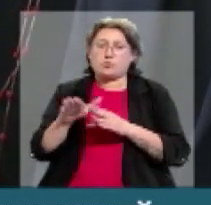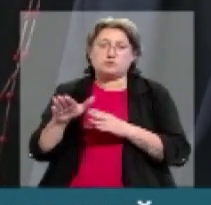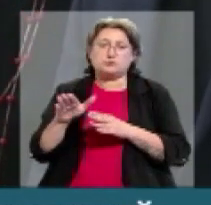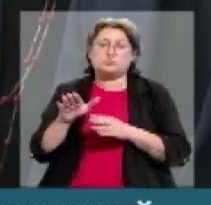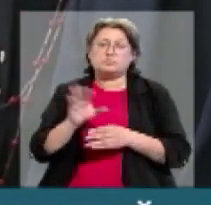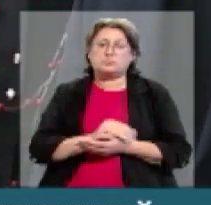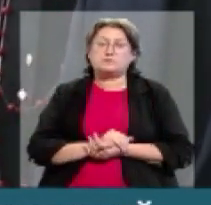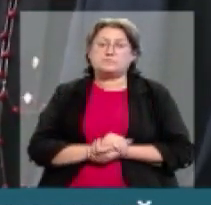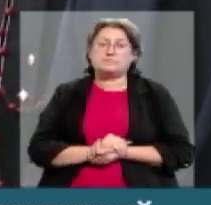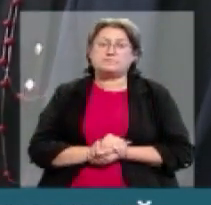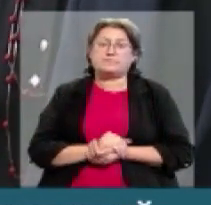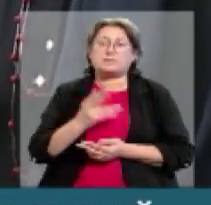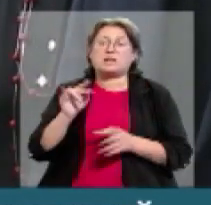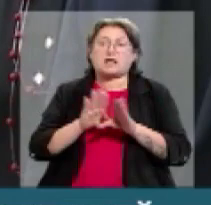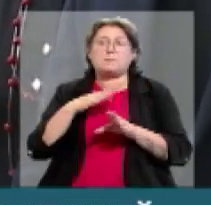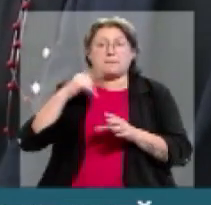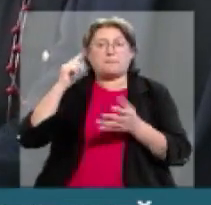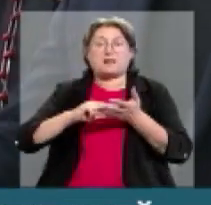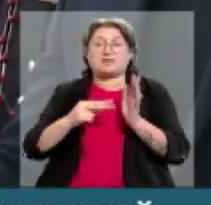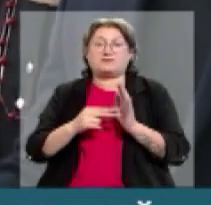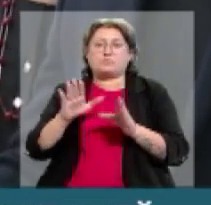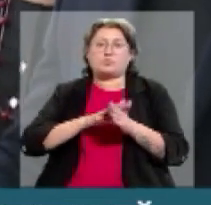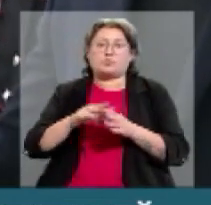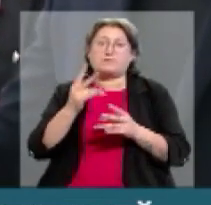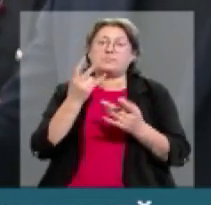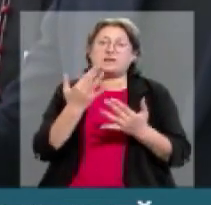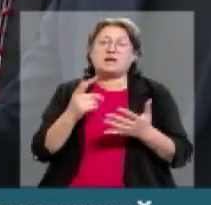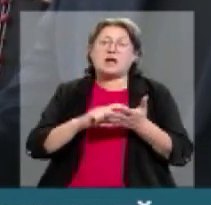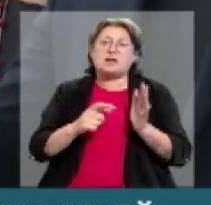комплектов. А оборудовано сколько? Все классы. Все классы, да, оборудованы, да, полностью, все классы. Некоторые классы